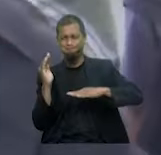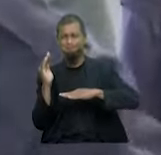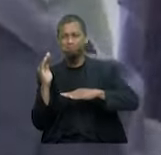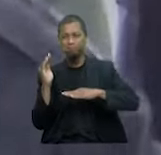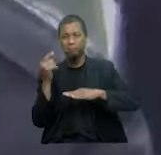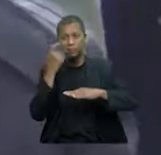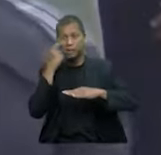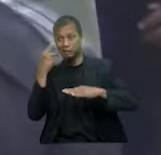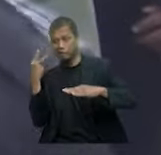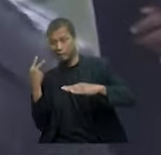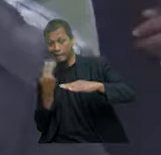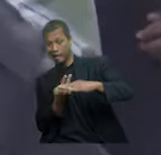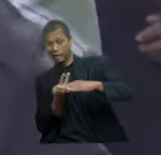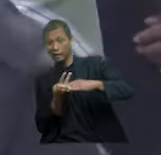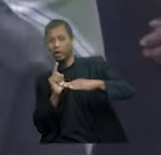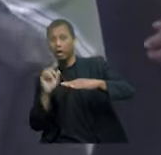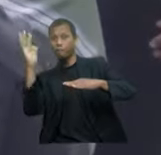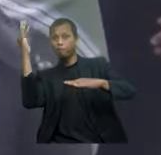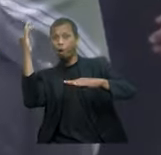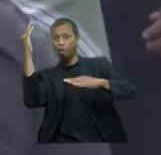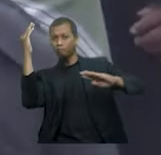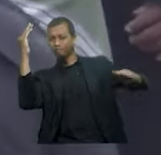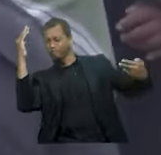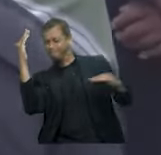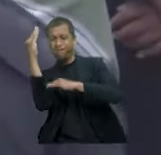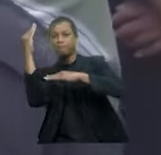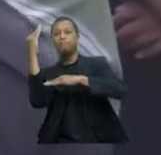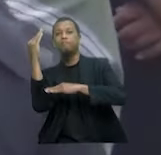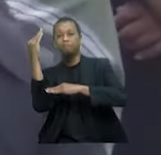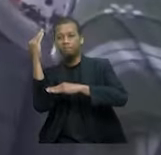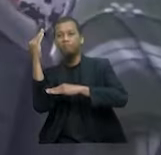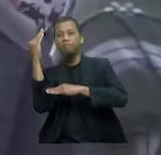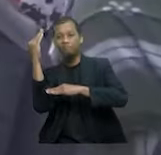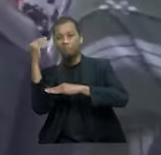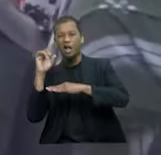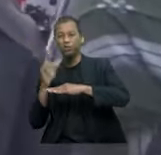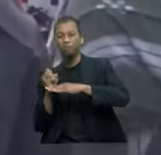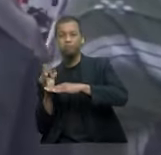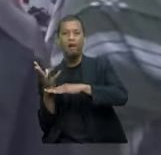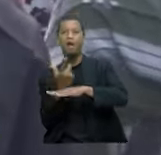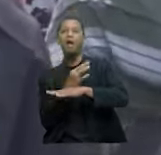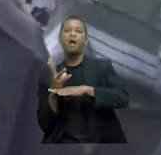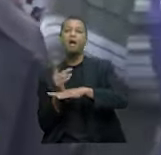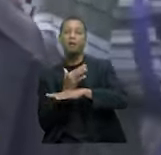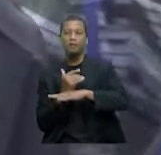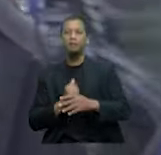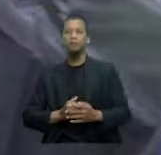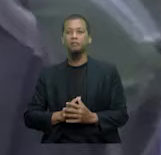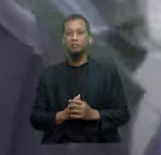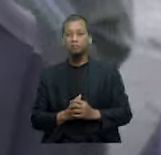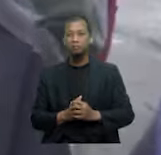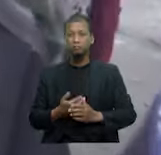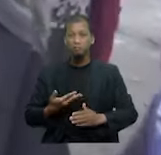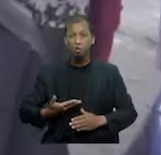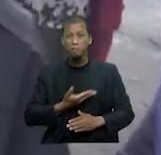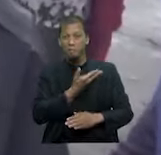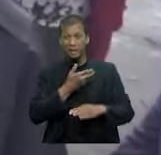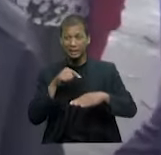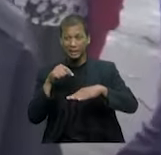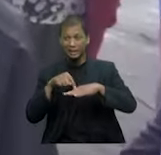menunggur pohon yang ada di timur jalan. Posisi dua korban ini di